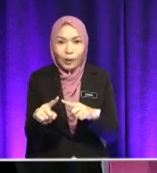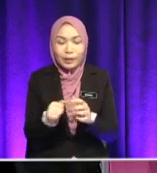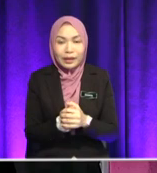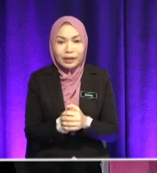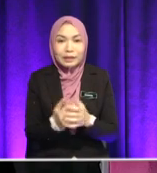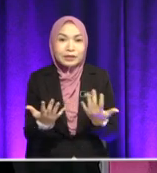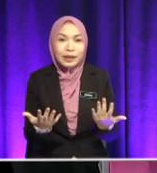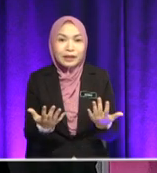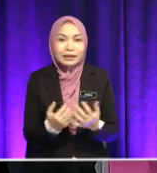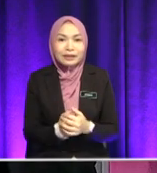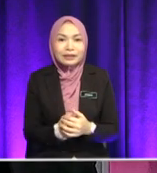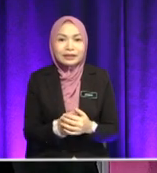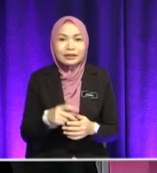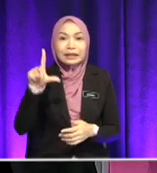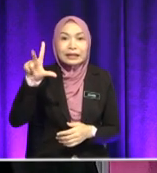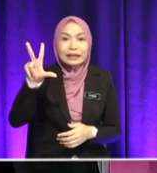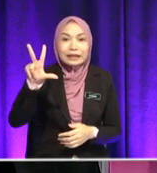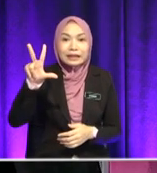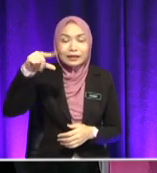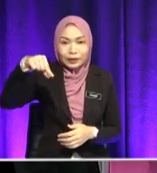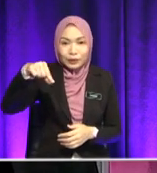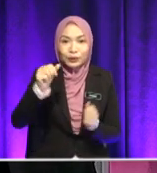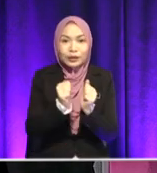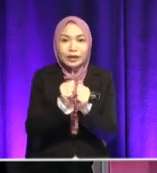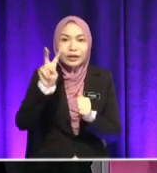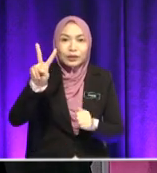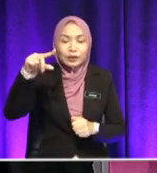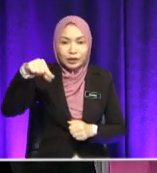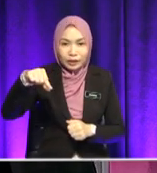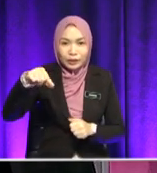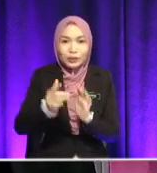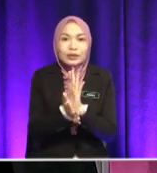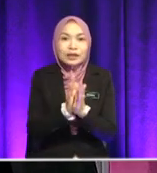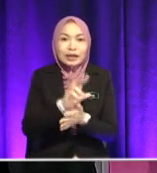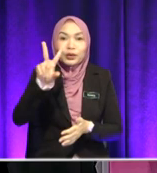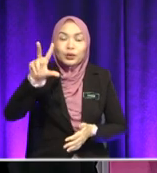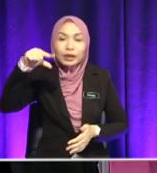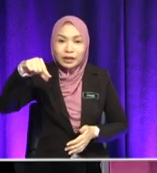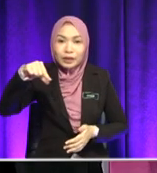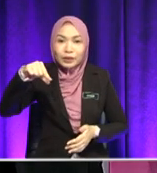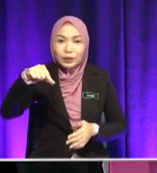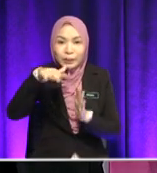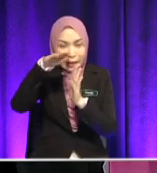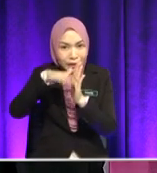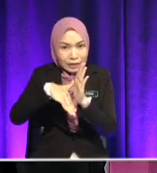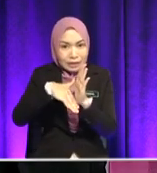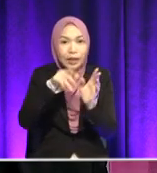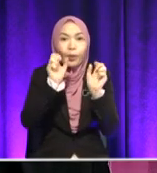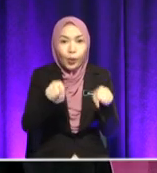tiga Q dan 2q dipindah ke sebelah kiri jadi 3q